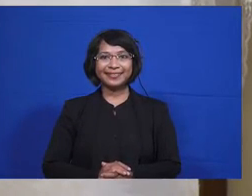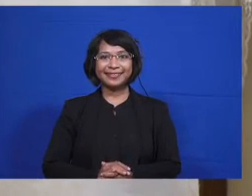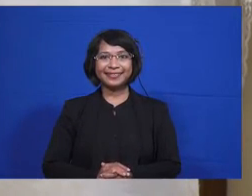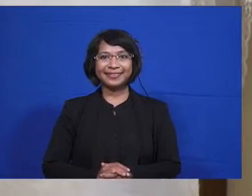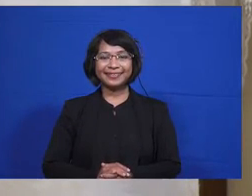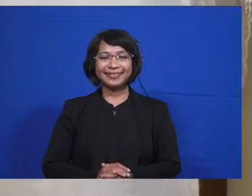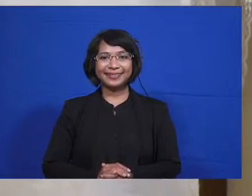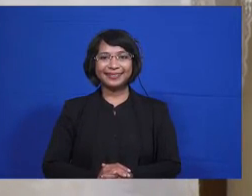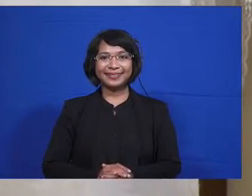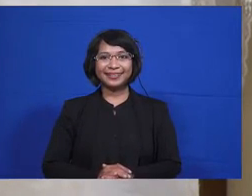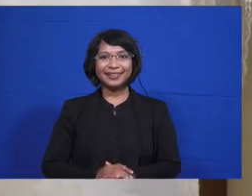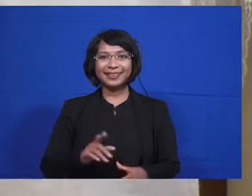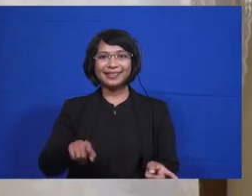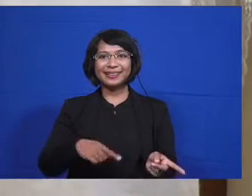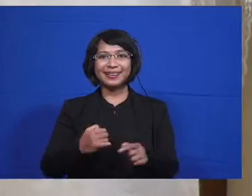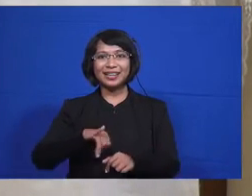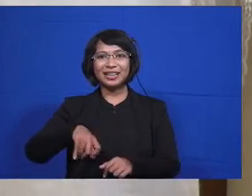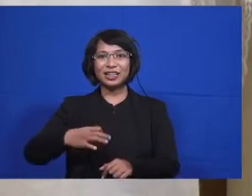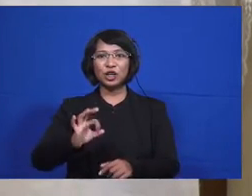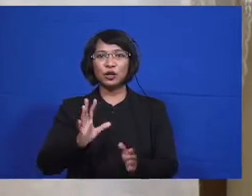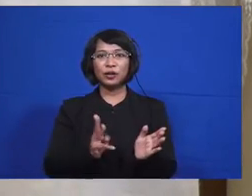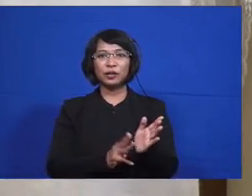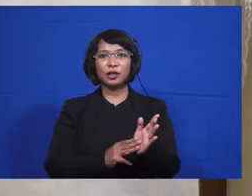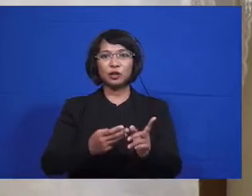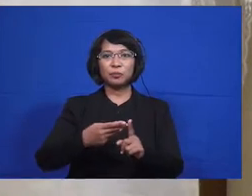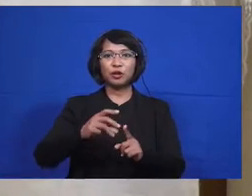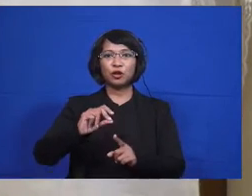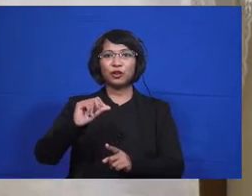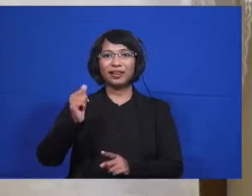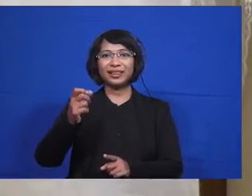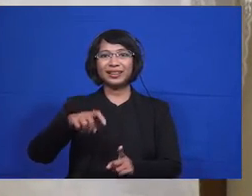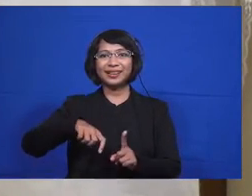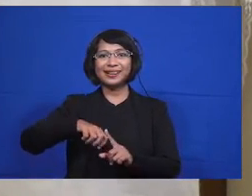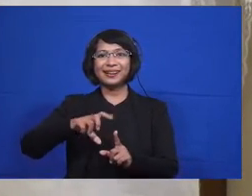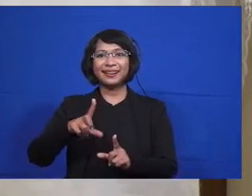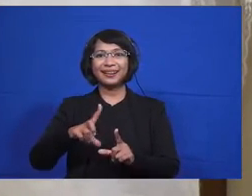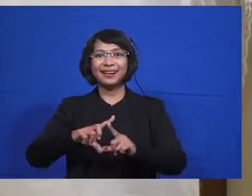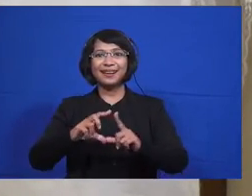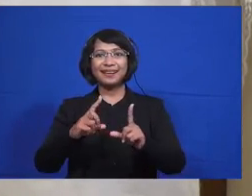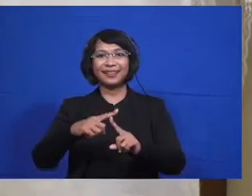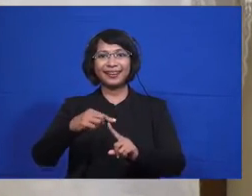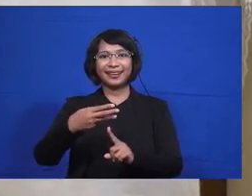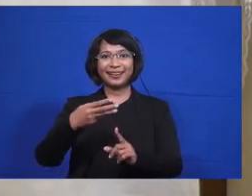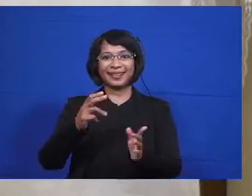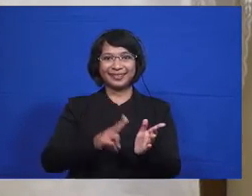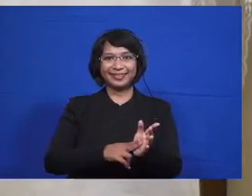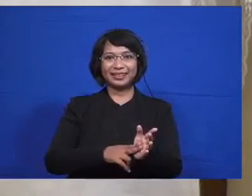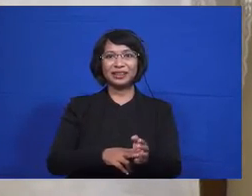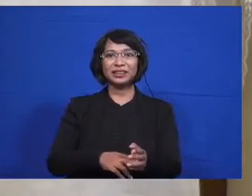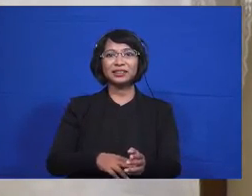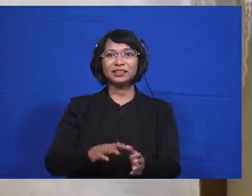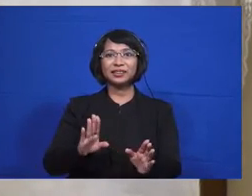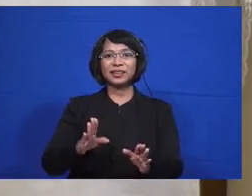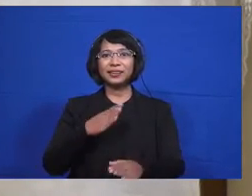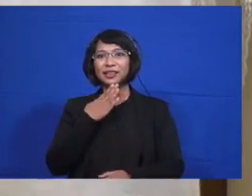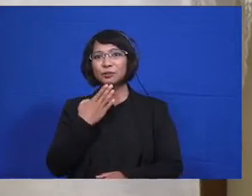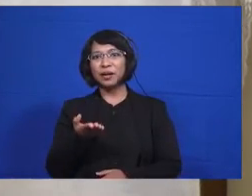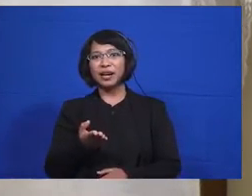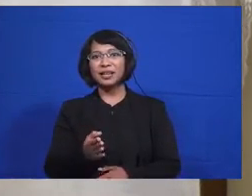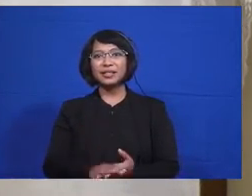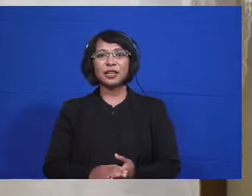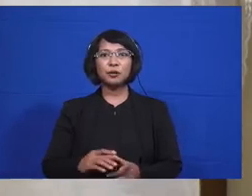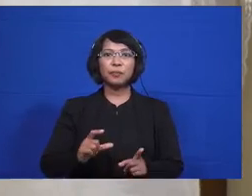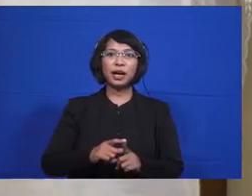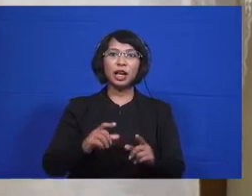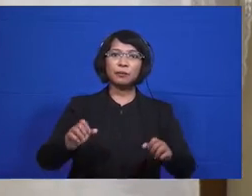Teresia Jombor Klaten. Terima kasih atas segala pengalaman yang luar biasa meneguhkan yang boleh kami